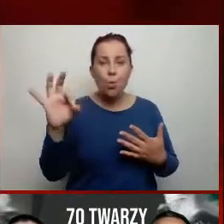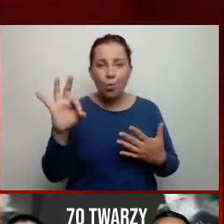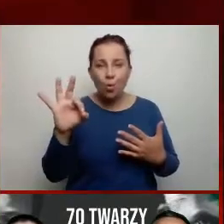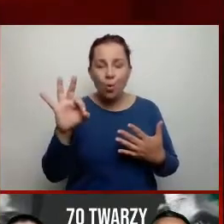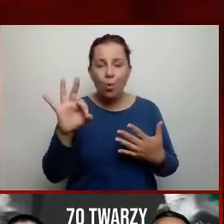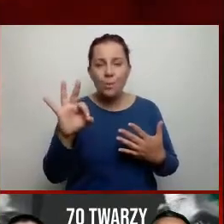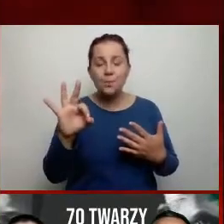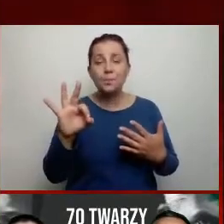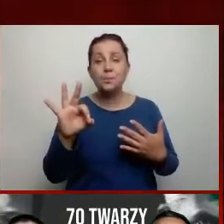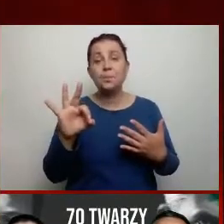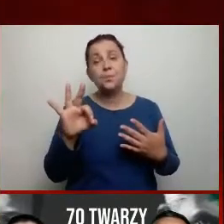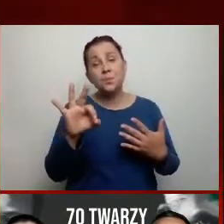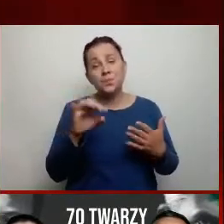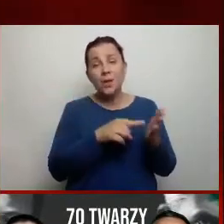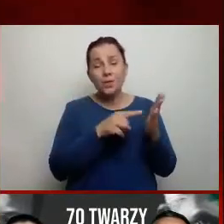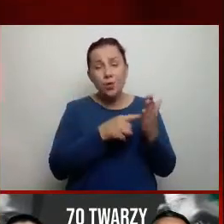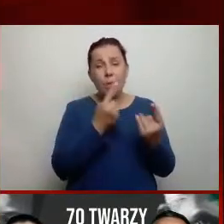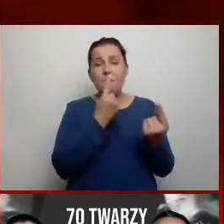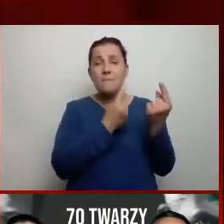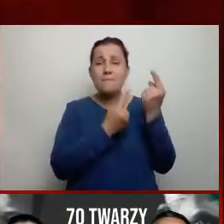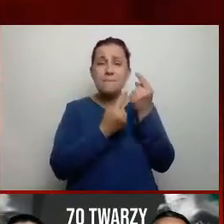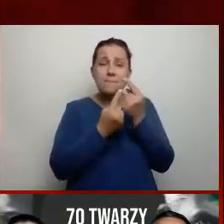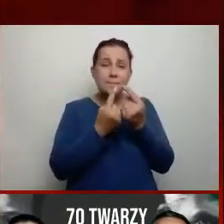I to myślę, że ta właśnie